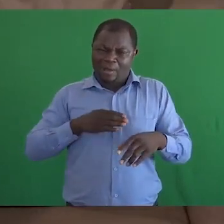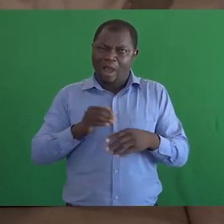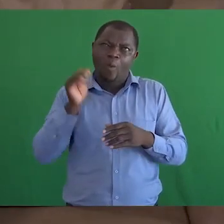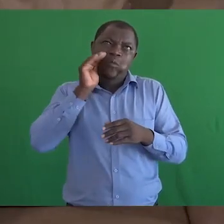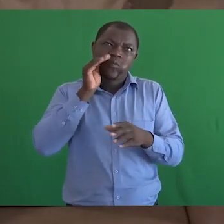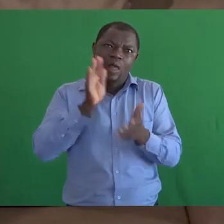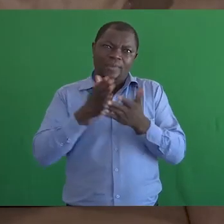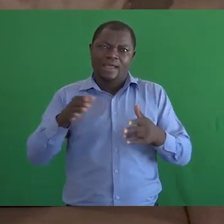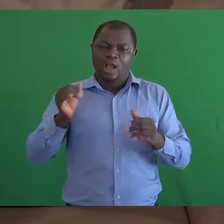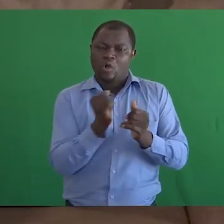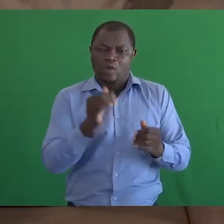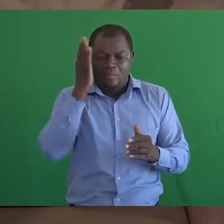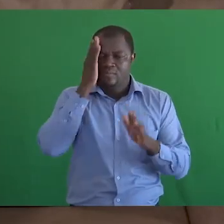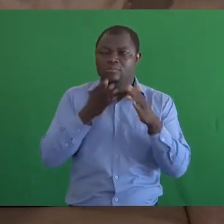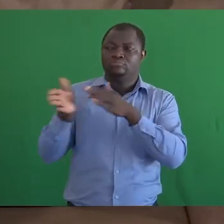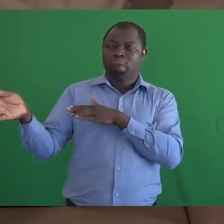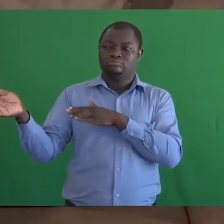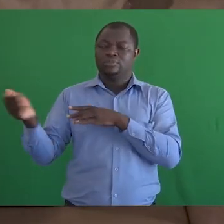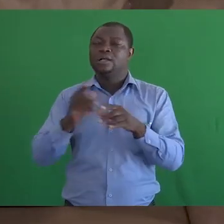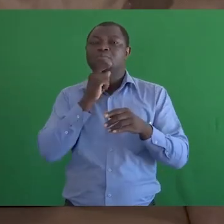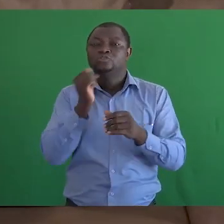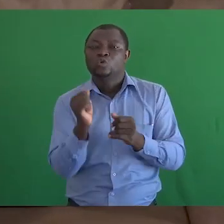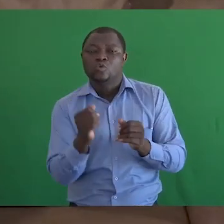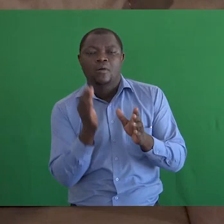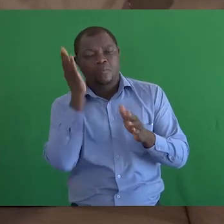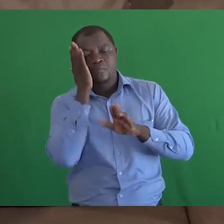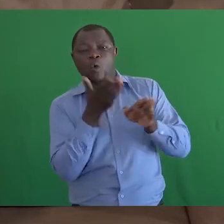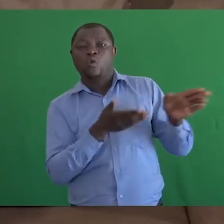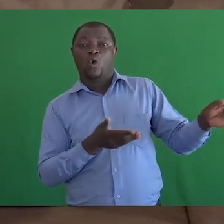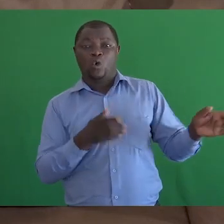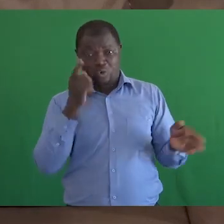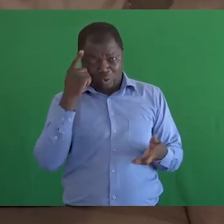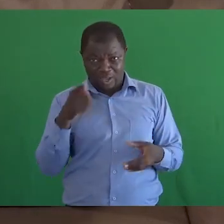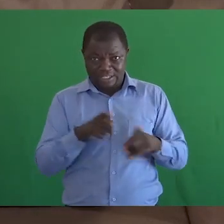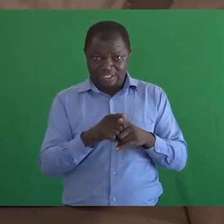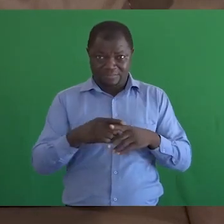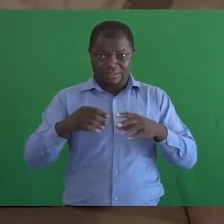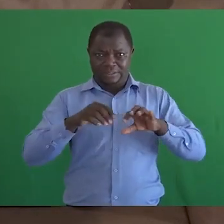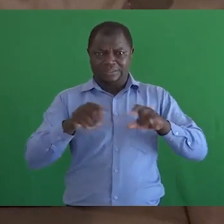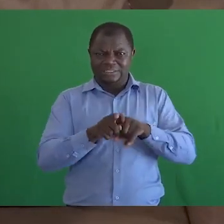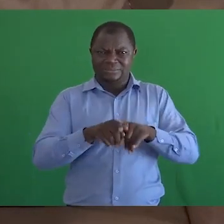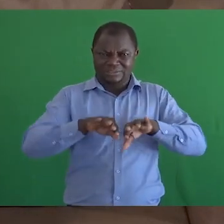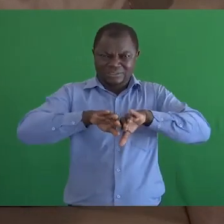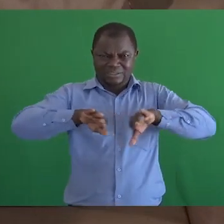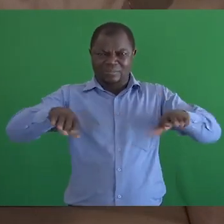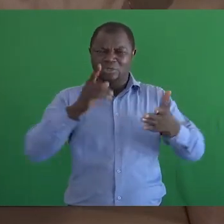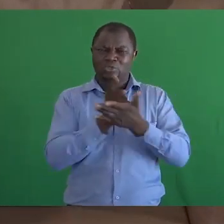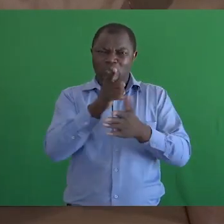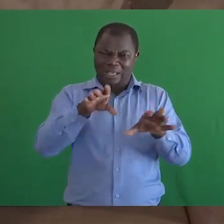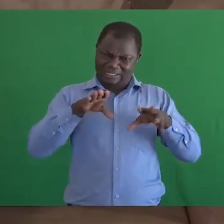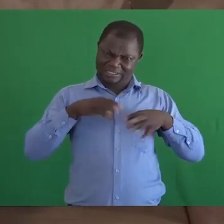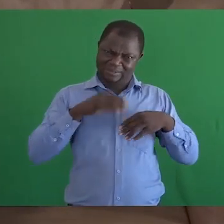munoona mbuya vakurara vega sekuru vakunorara vega ndiko kakudhonzana kaere zvinokurudzirwa